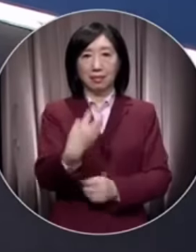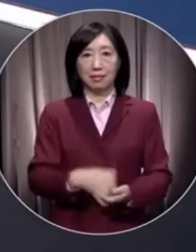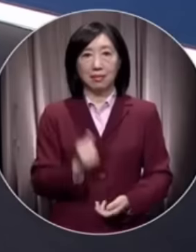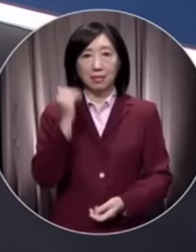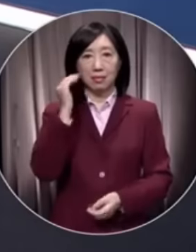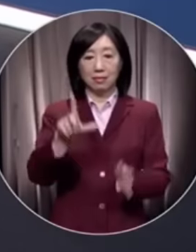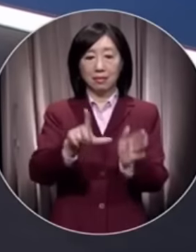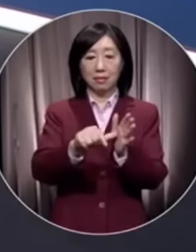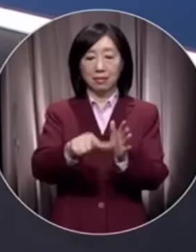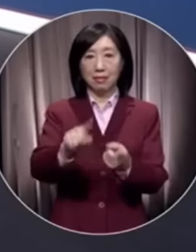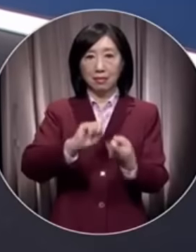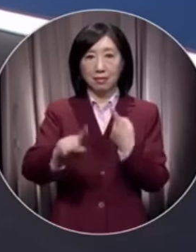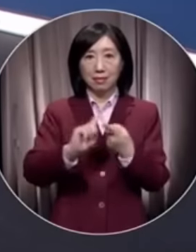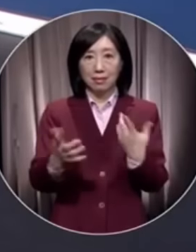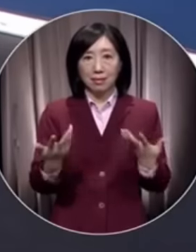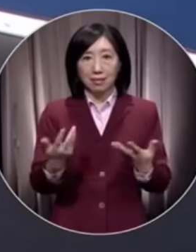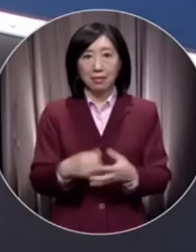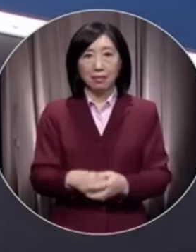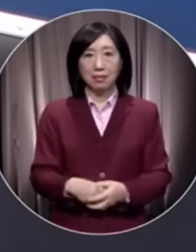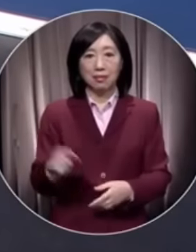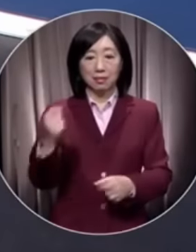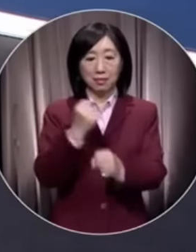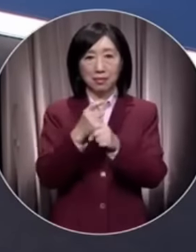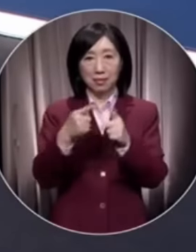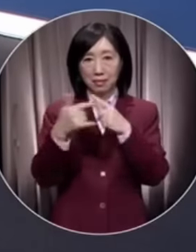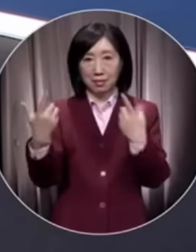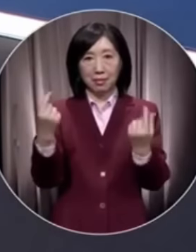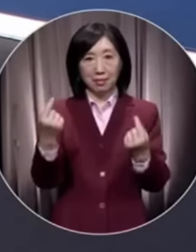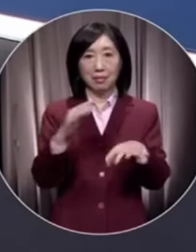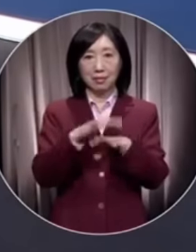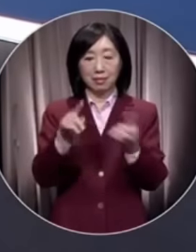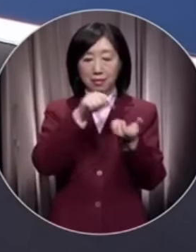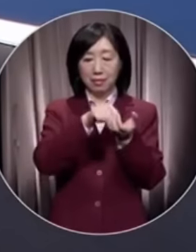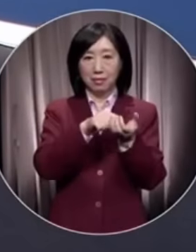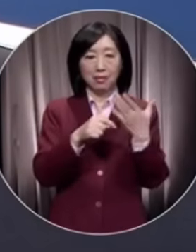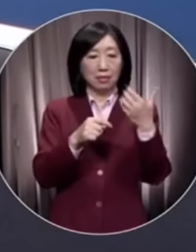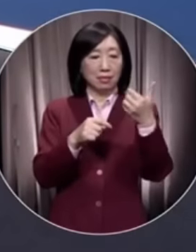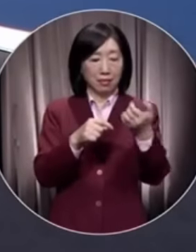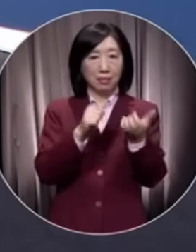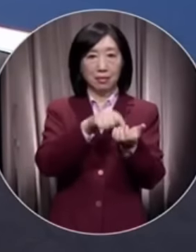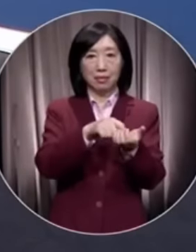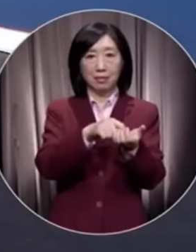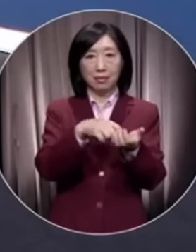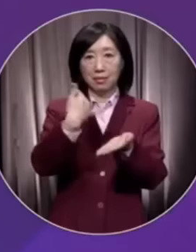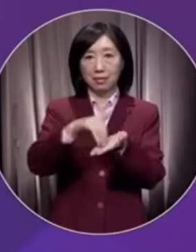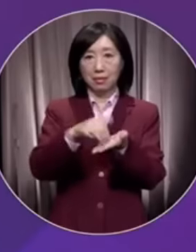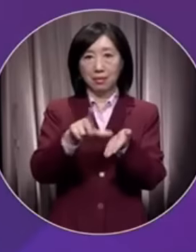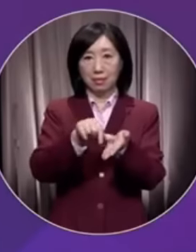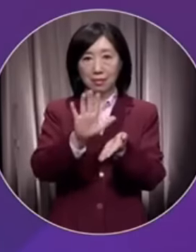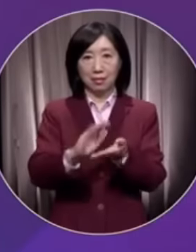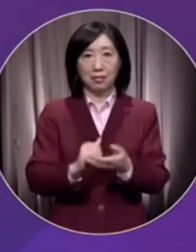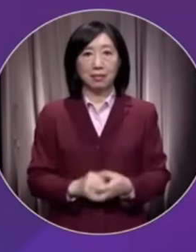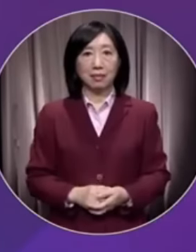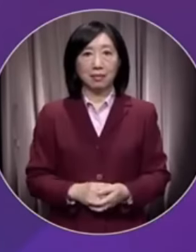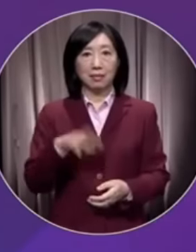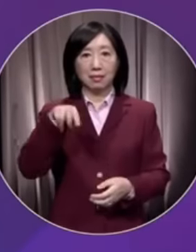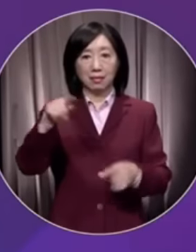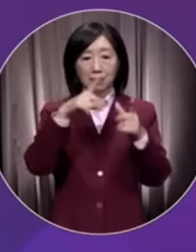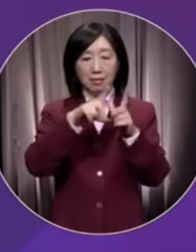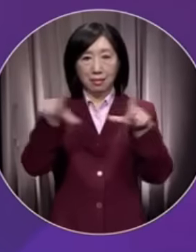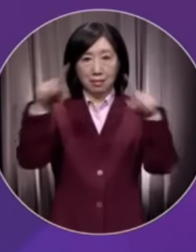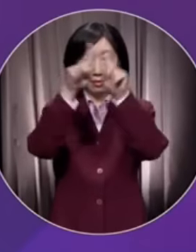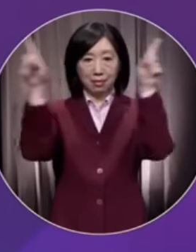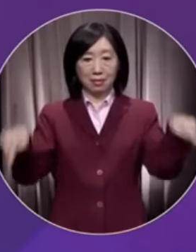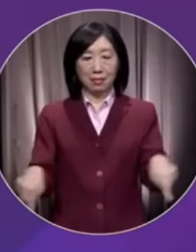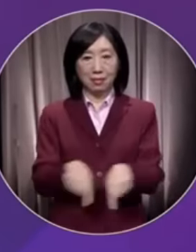个计时器有任何故障的话，那么我们工作人员手上也都有码表同步在计时，同时会以大字报来作